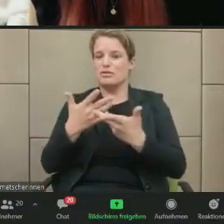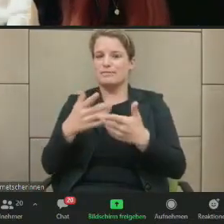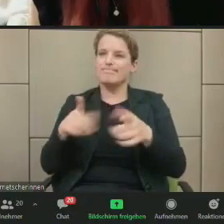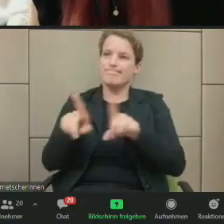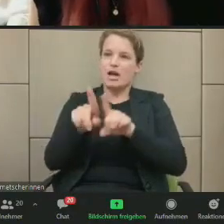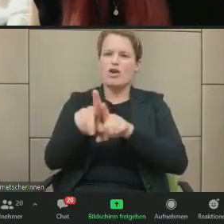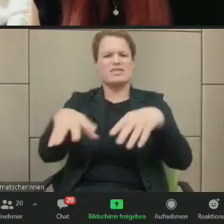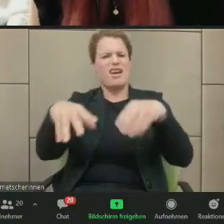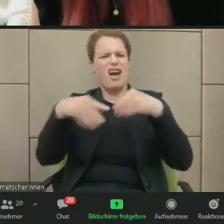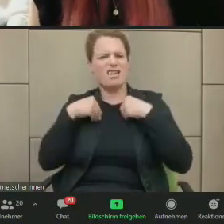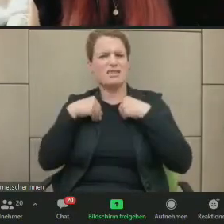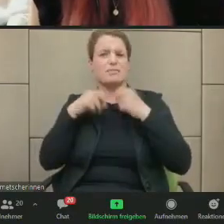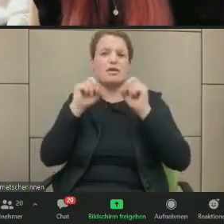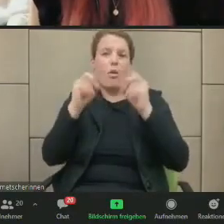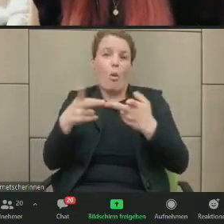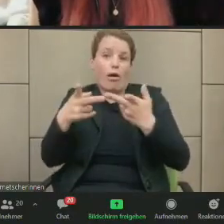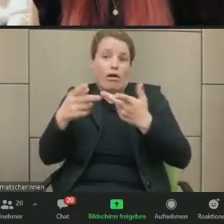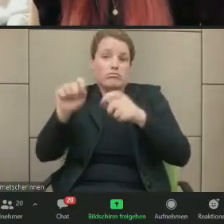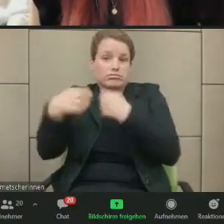dass man angefeindet wird